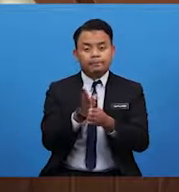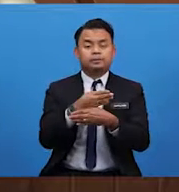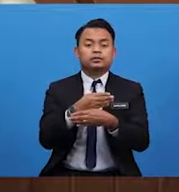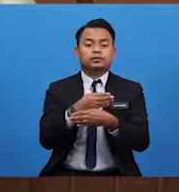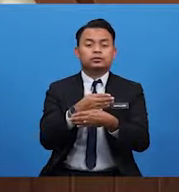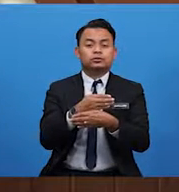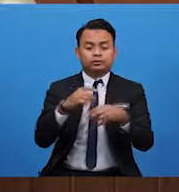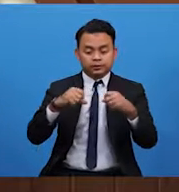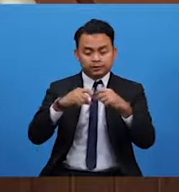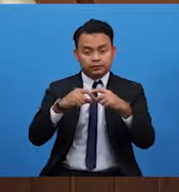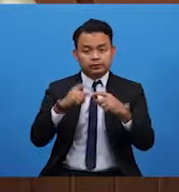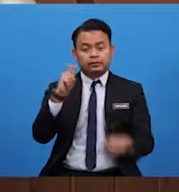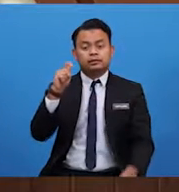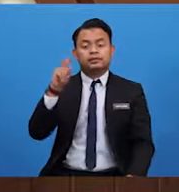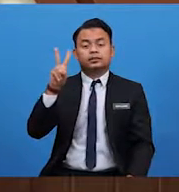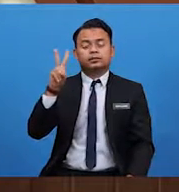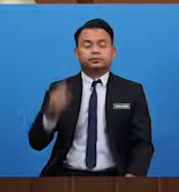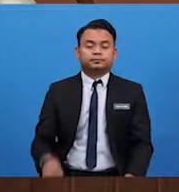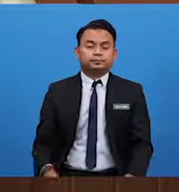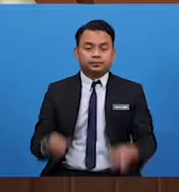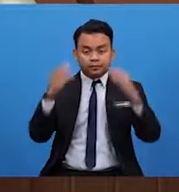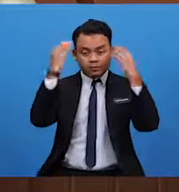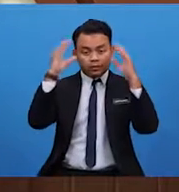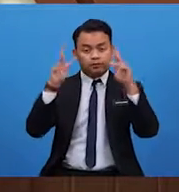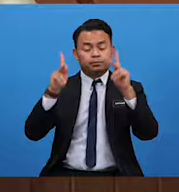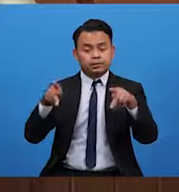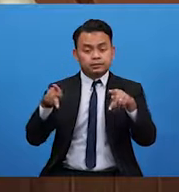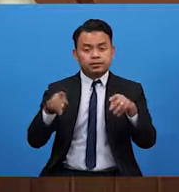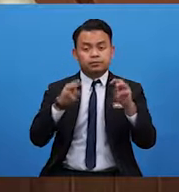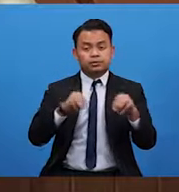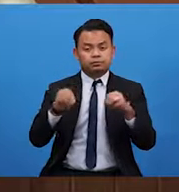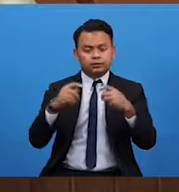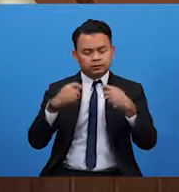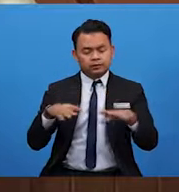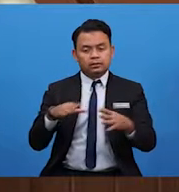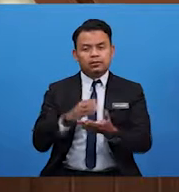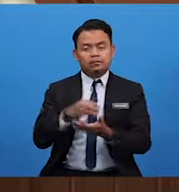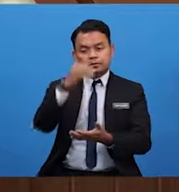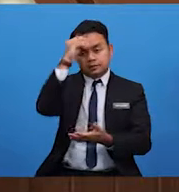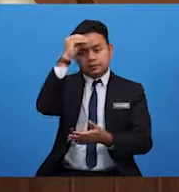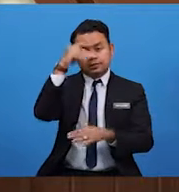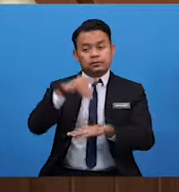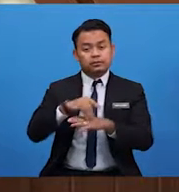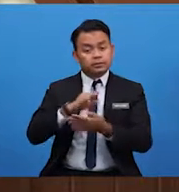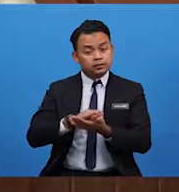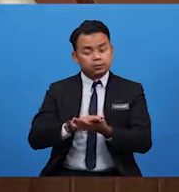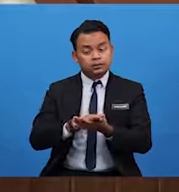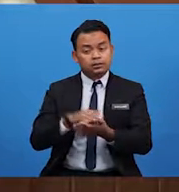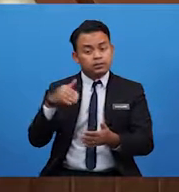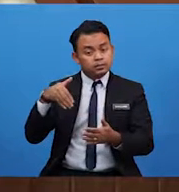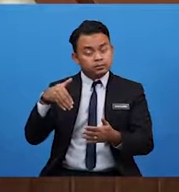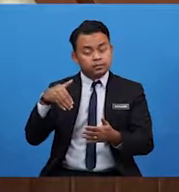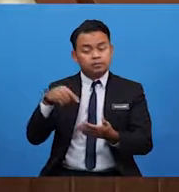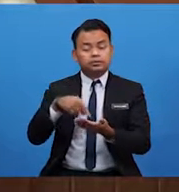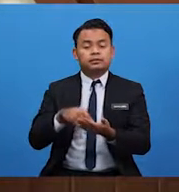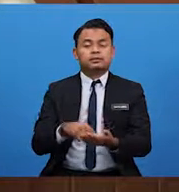2. Cikgu pasti murid-murid telah mempelajari topik ini di sekolah sebelum ini dan